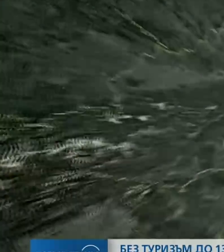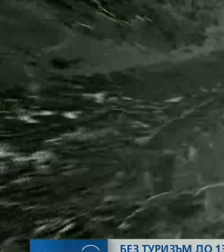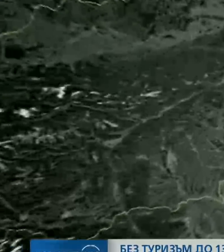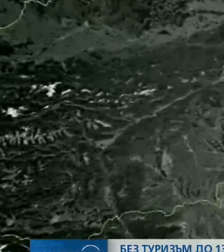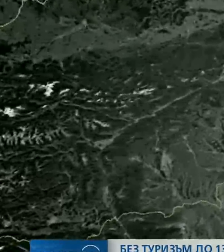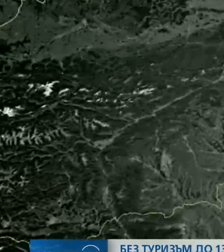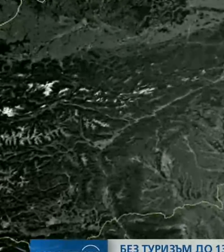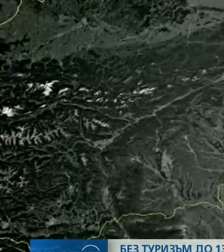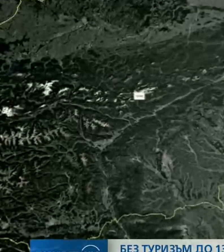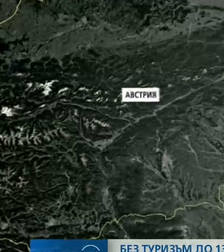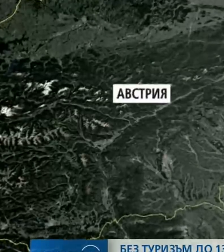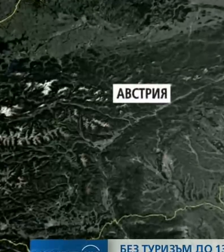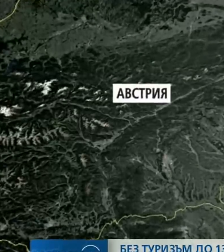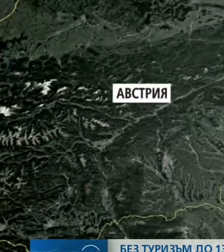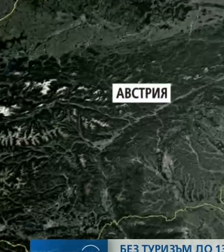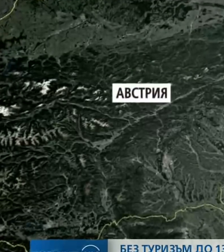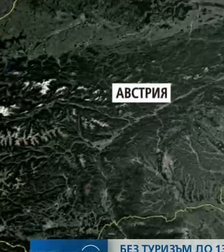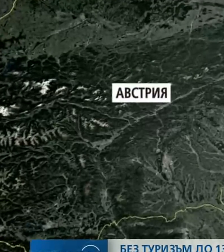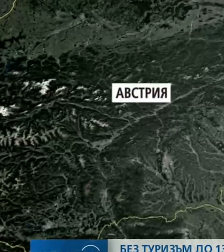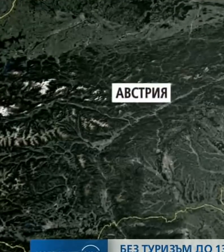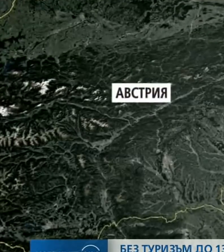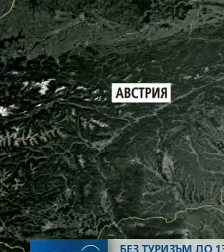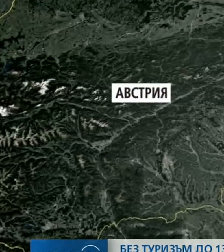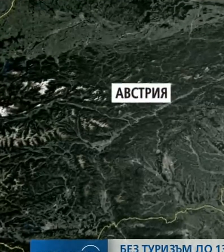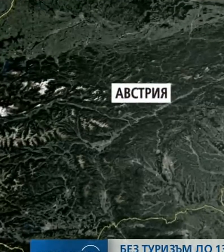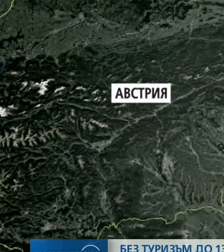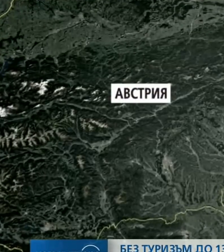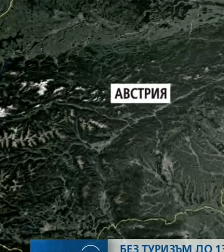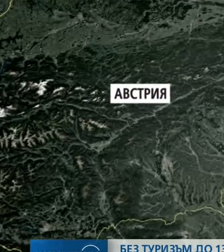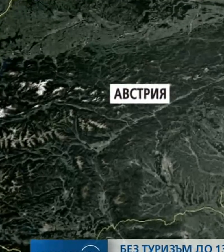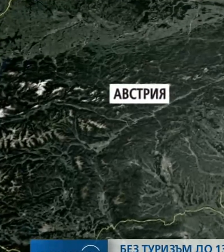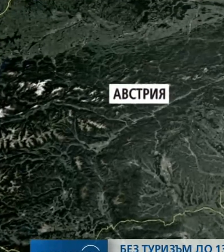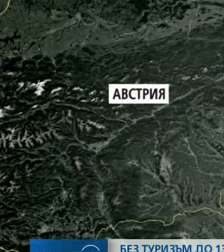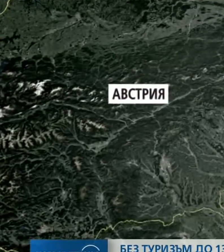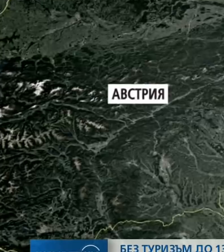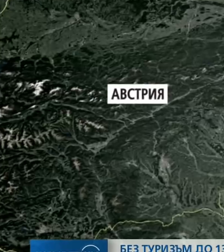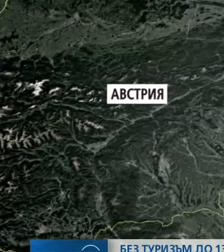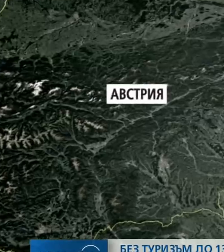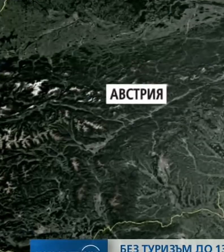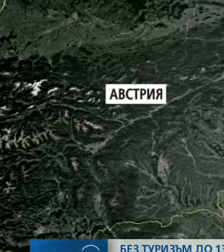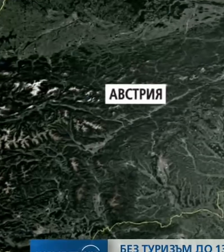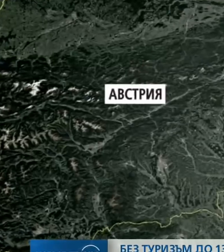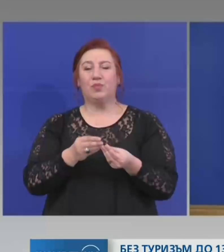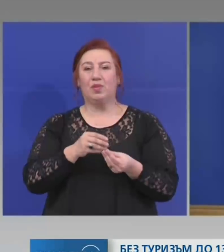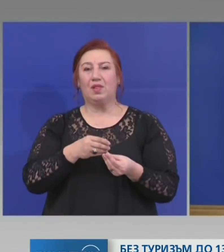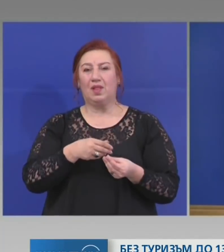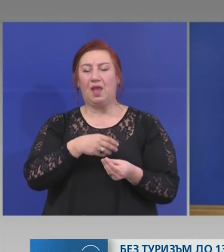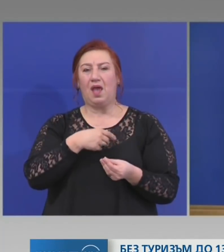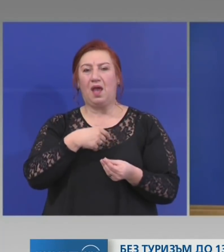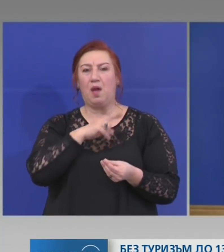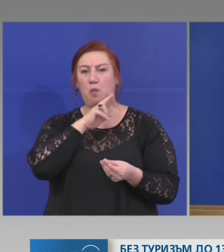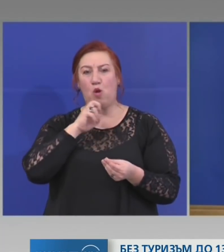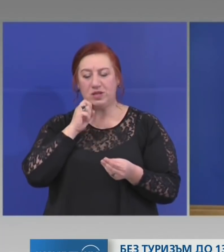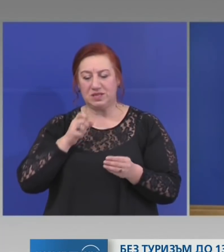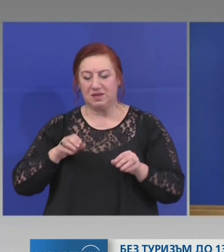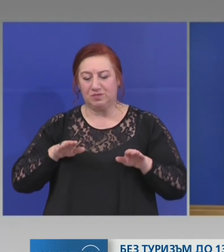в момента е опашката в Австрия. Ще бъде осигурен кортеж за преминаване през Унгария, след което